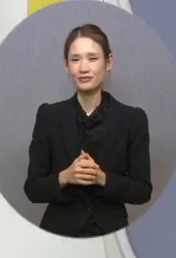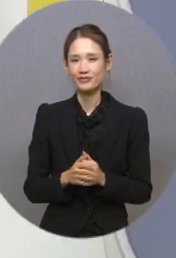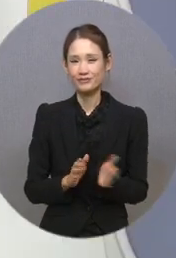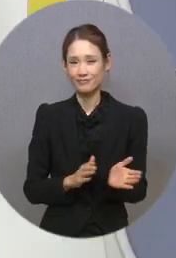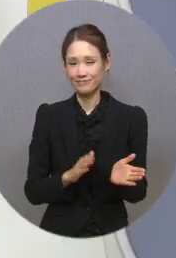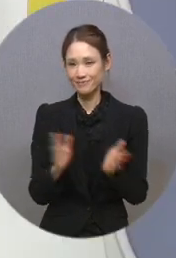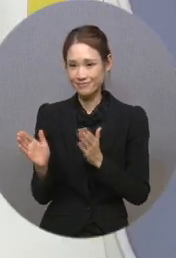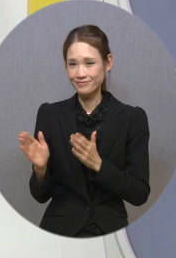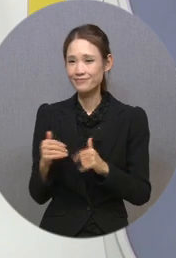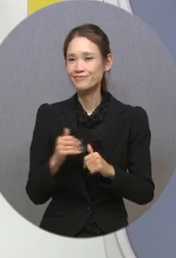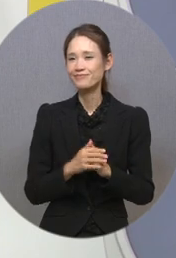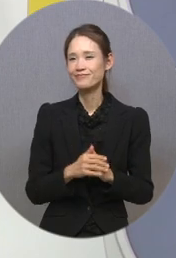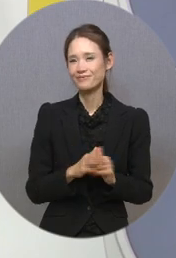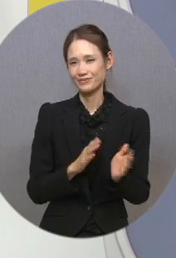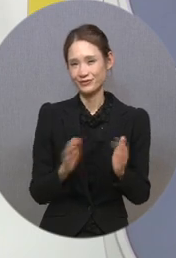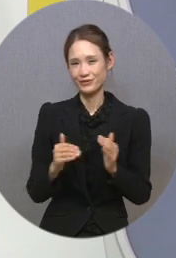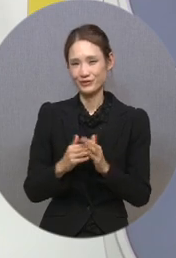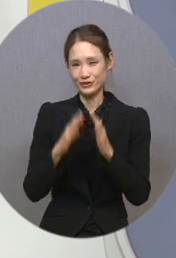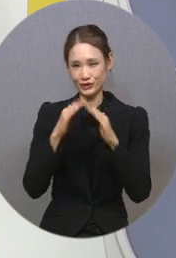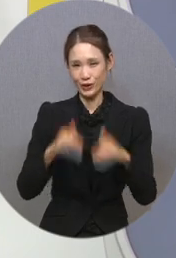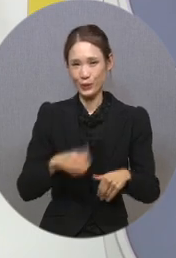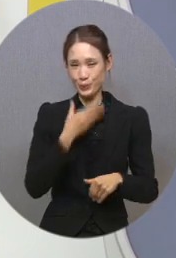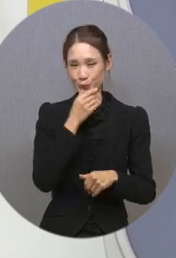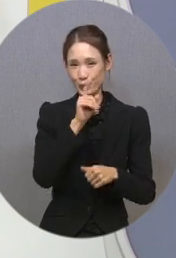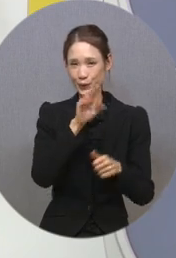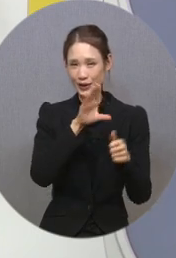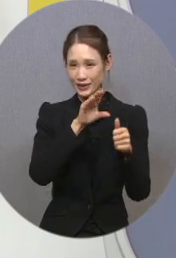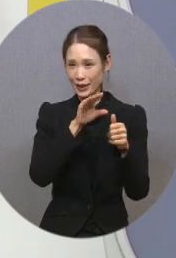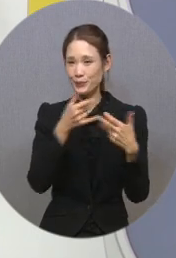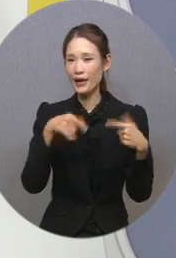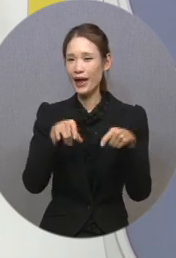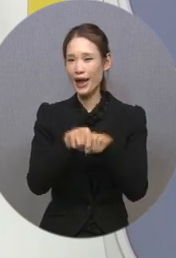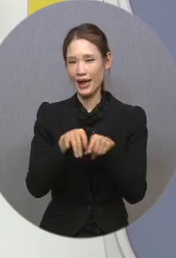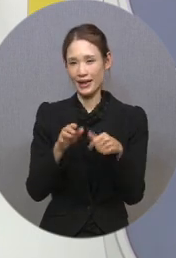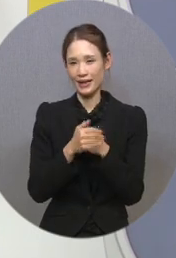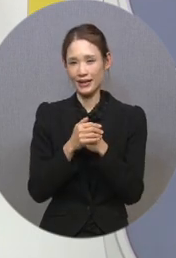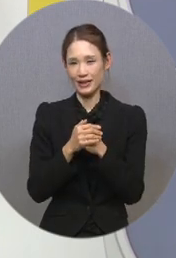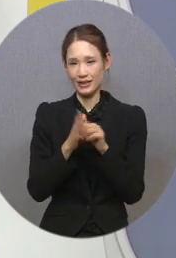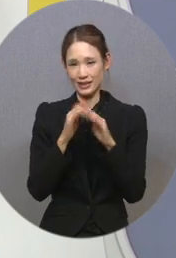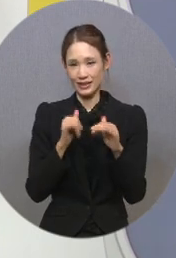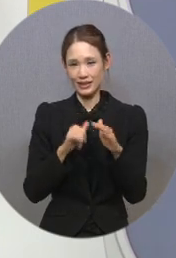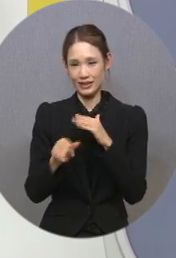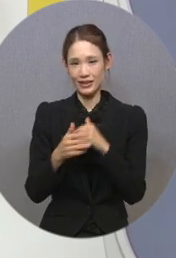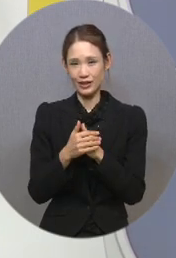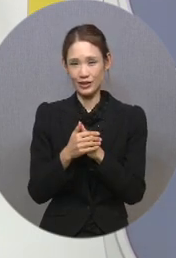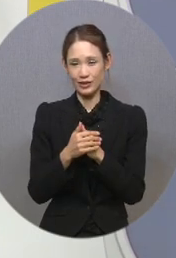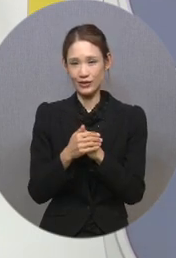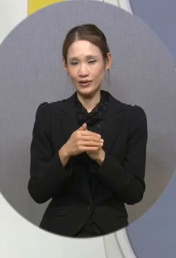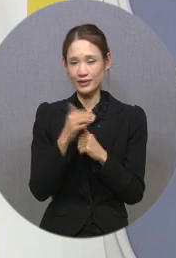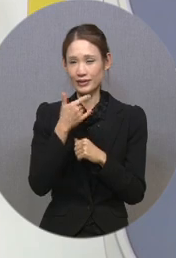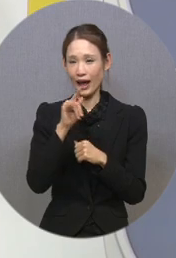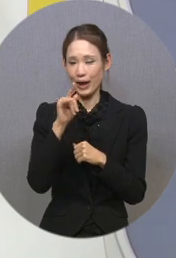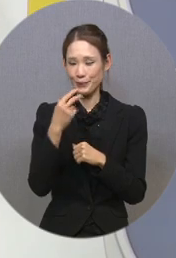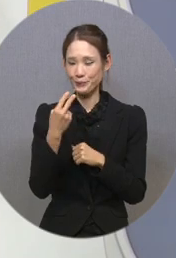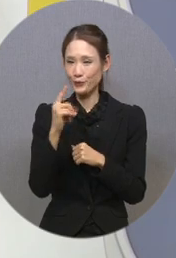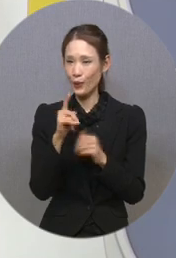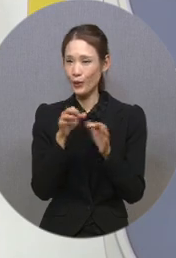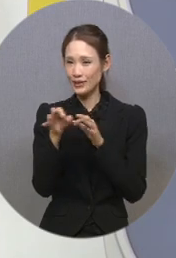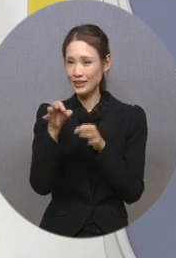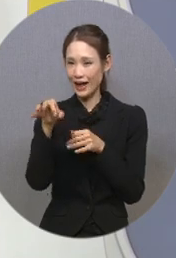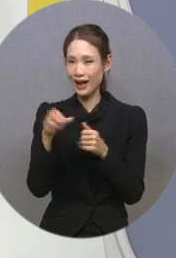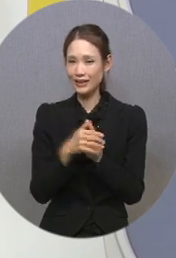그래서 준비했습니다. 전라남도와 복지TV가 함께하는 전라남도 대표 온라인 쇼핑몰 남도장터.